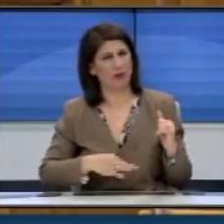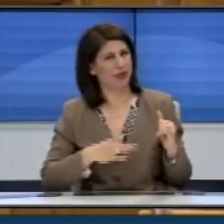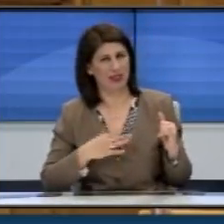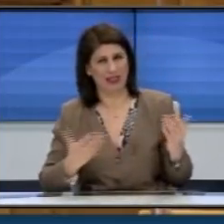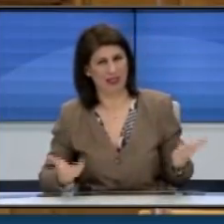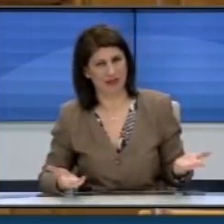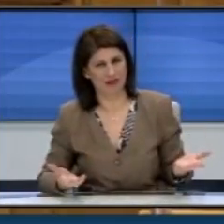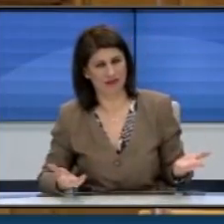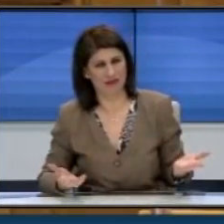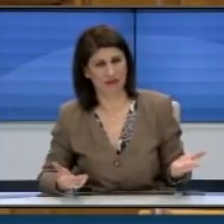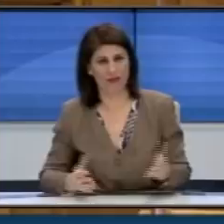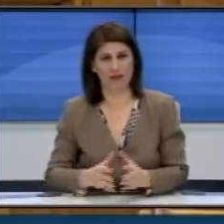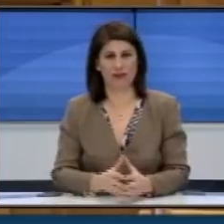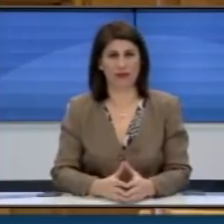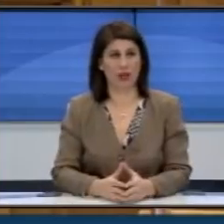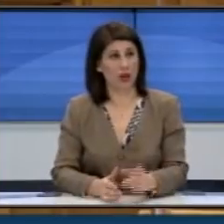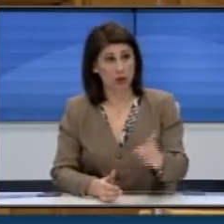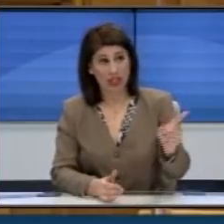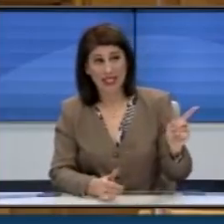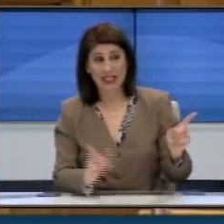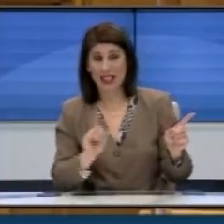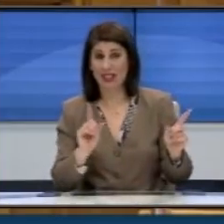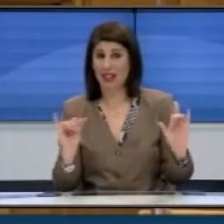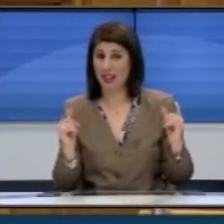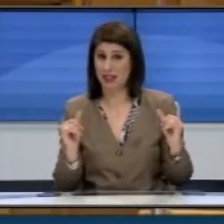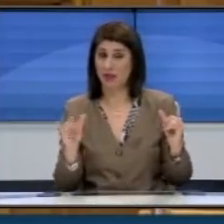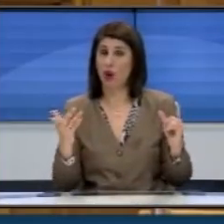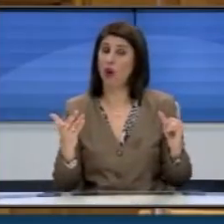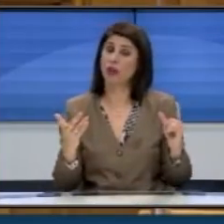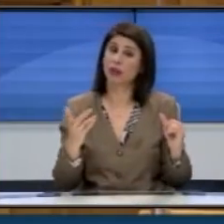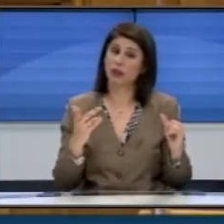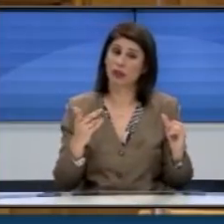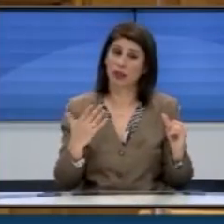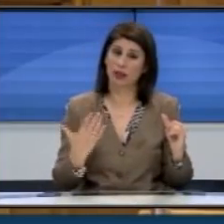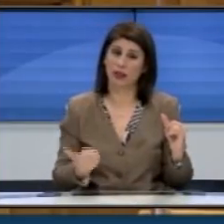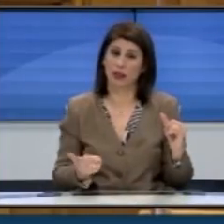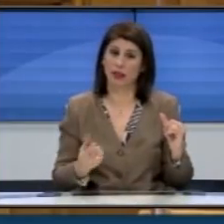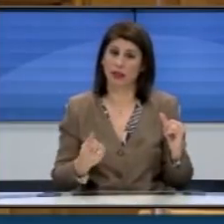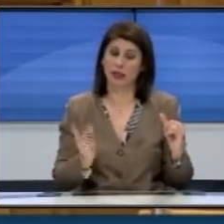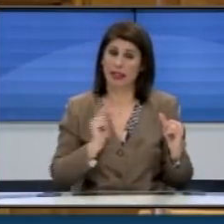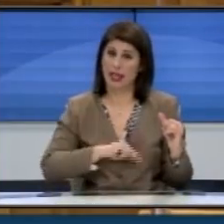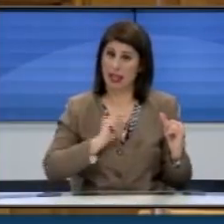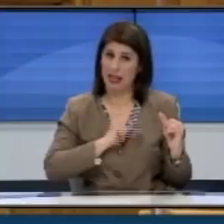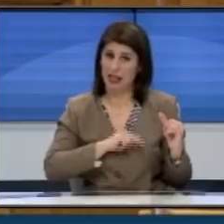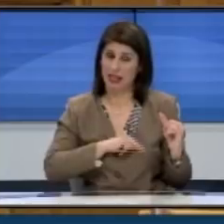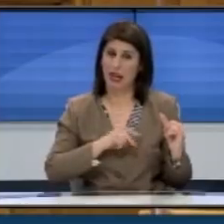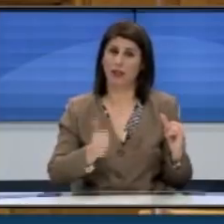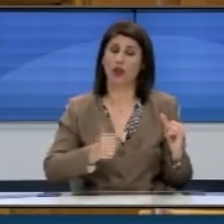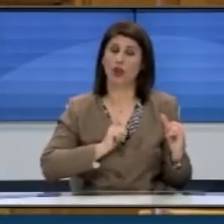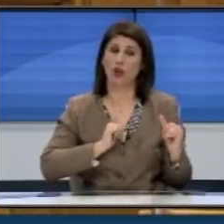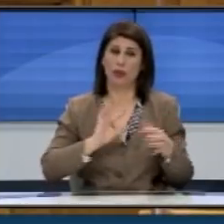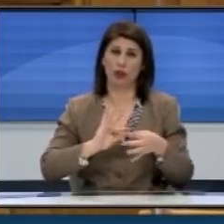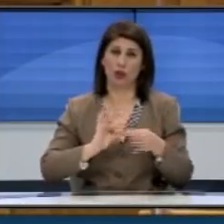κύριε. Όπως και εσείς δεν αστειεύεστε, βέβαια, όταν πρόκειται όμως για τα κέρδη των